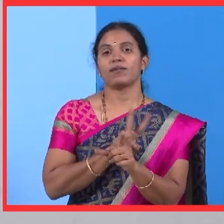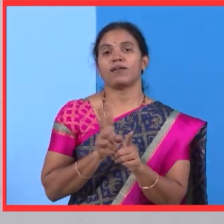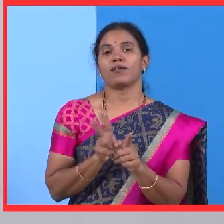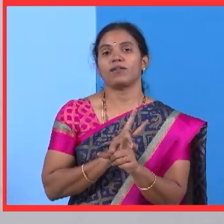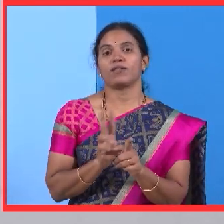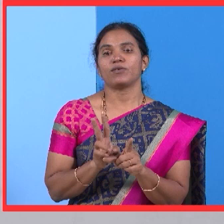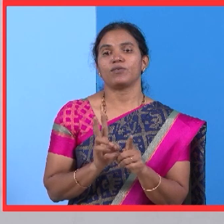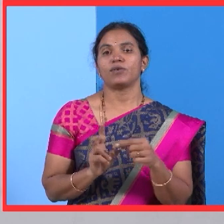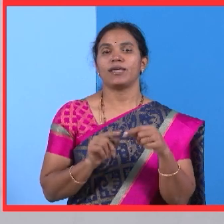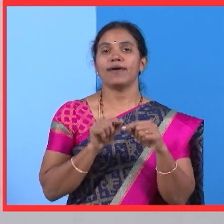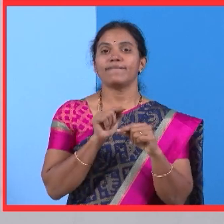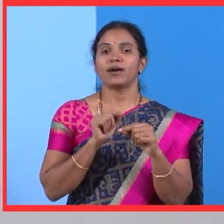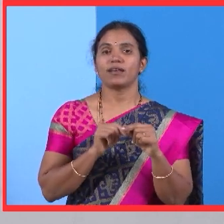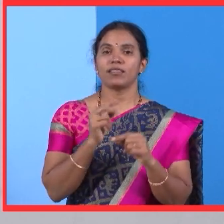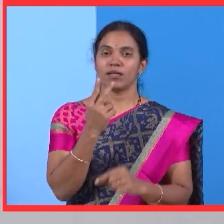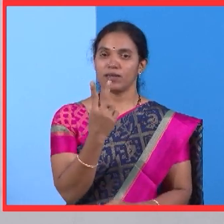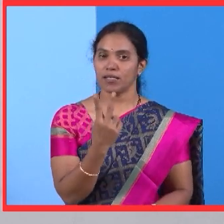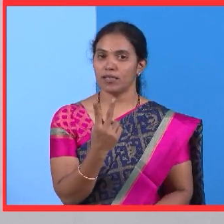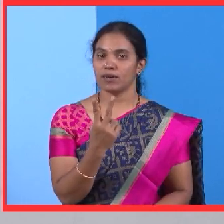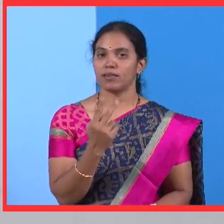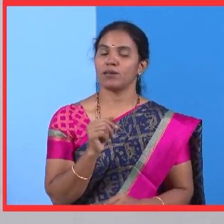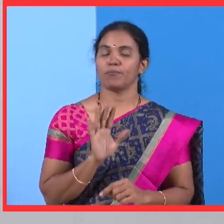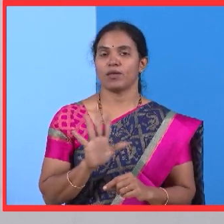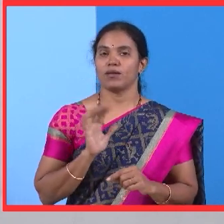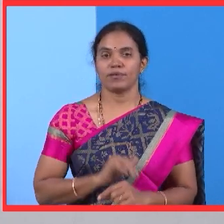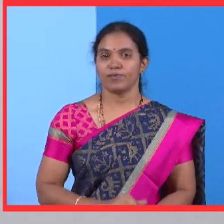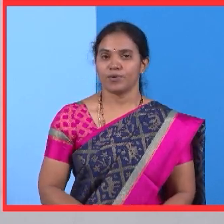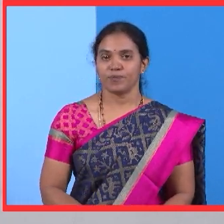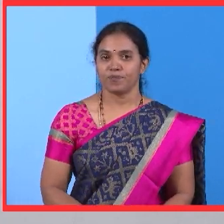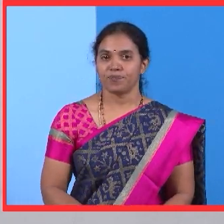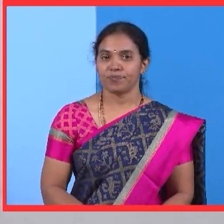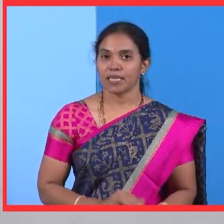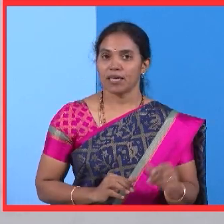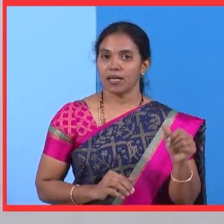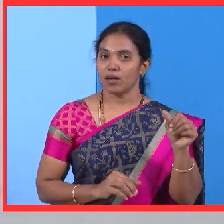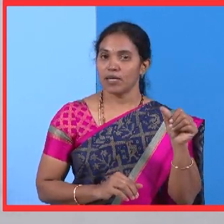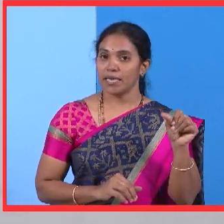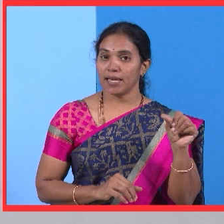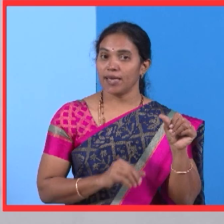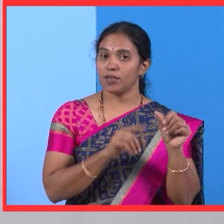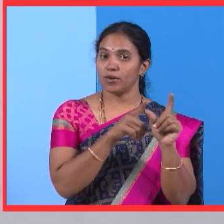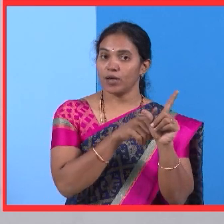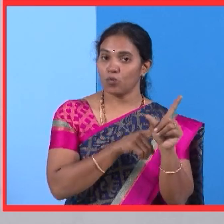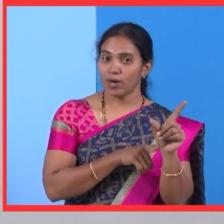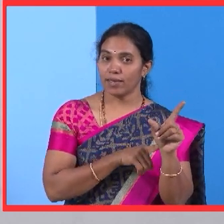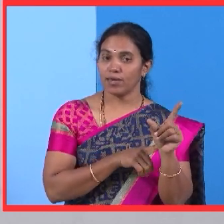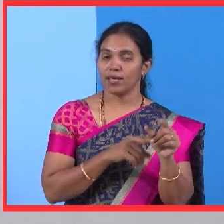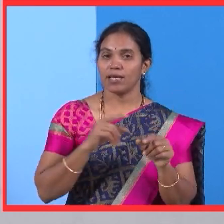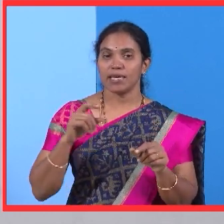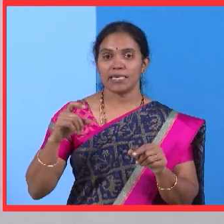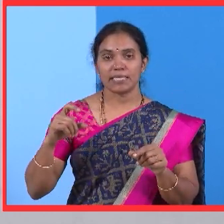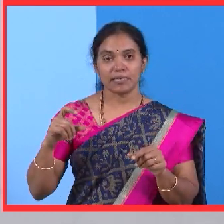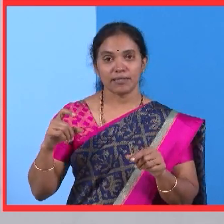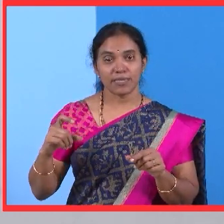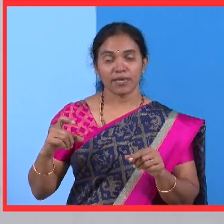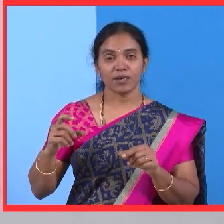ஒய்யாய தொலைவை கணக்கிட ஏயின் ஒய்யாய தொலைவையும் பியின் ஒய்யாய தொலைவையும் கூட்டி